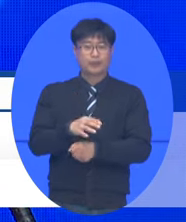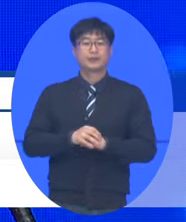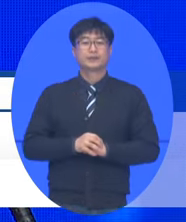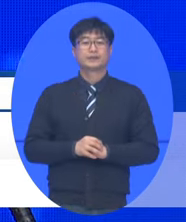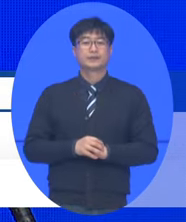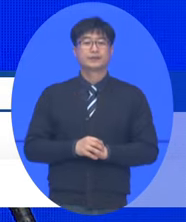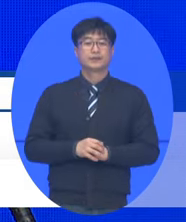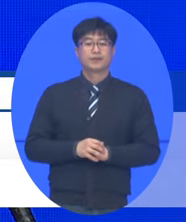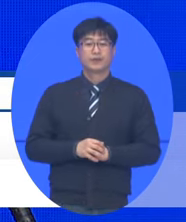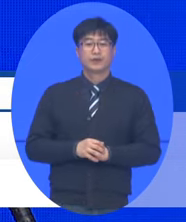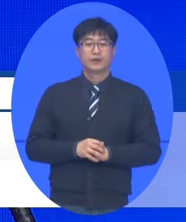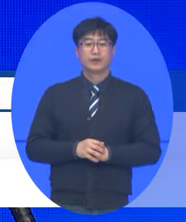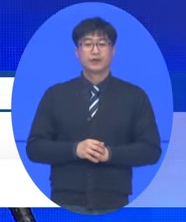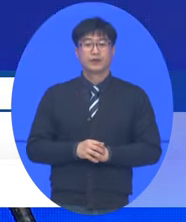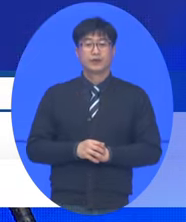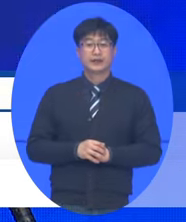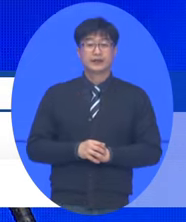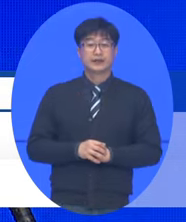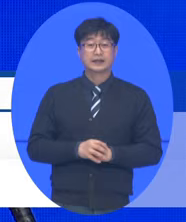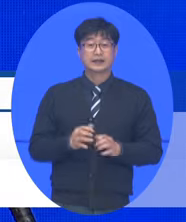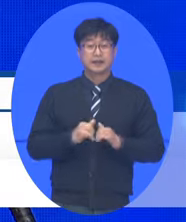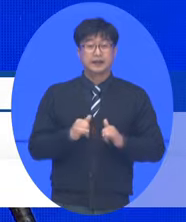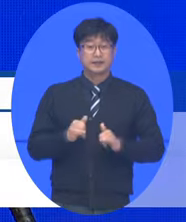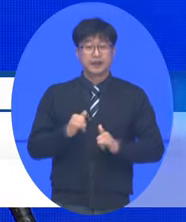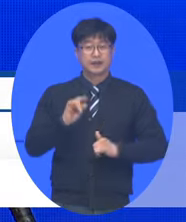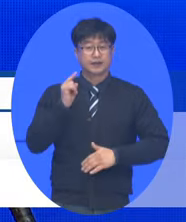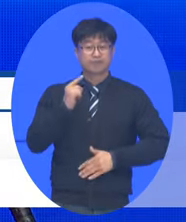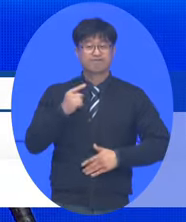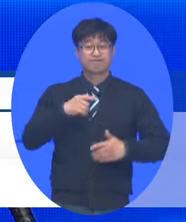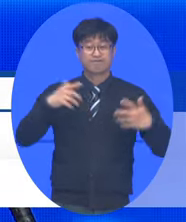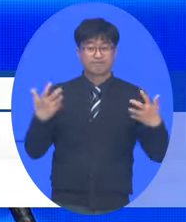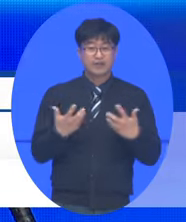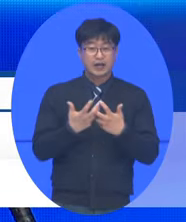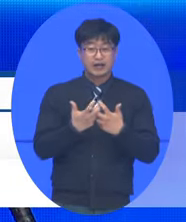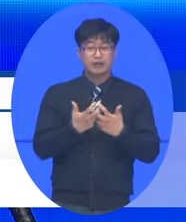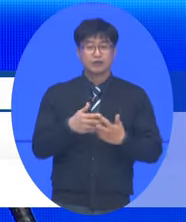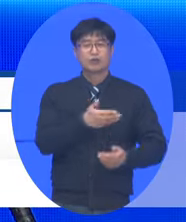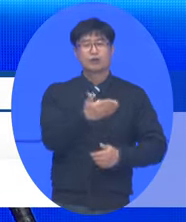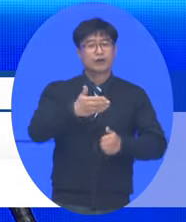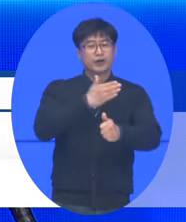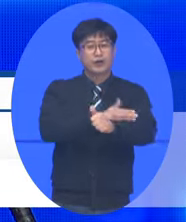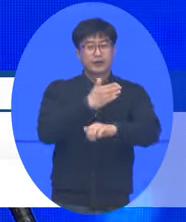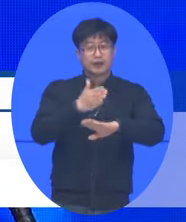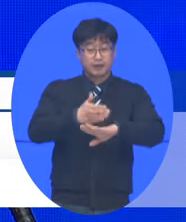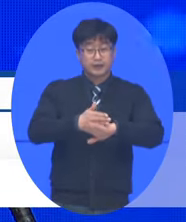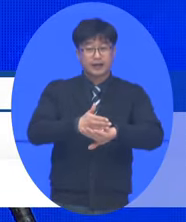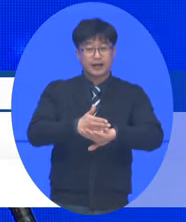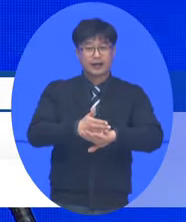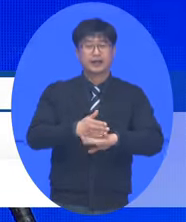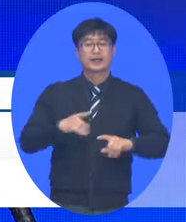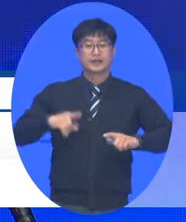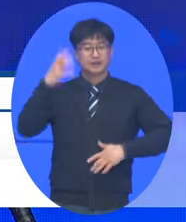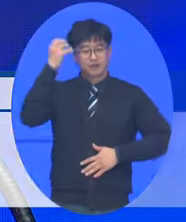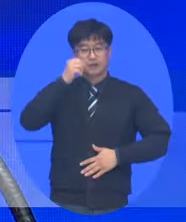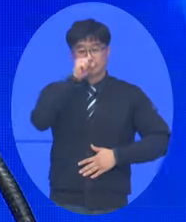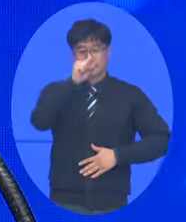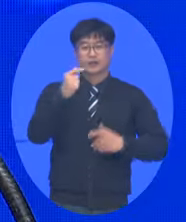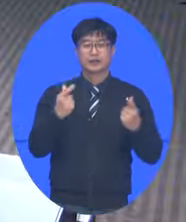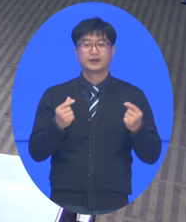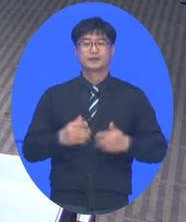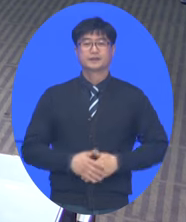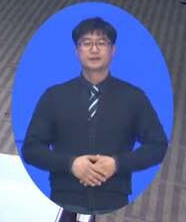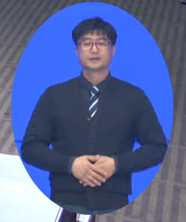값싸고 또 인간미 넘치게 제공해 주신 여러분들에게 고마운 마음을 표시하는 이런 날로 기억이 됐으면 정말